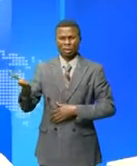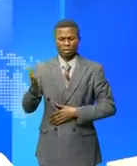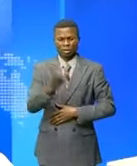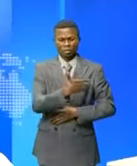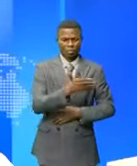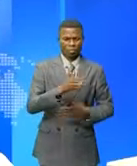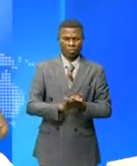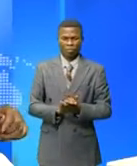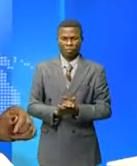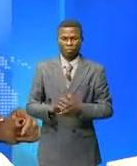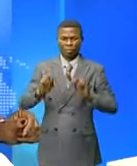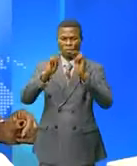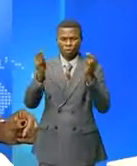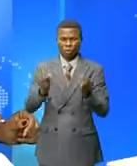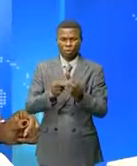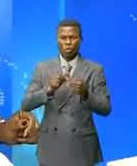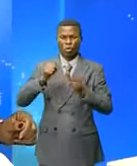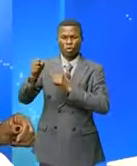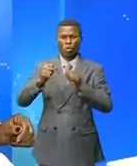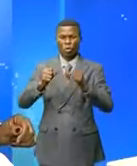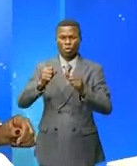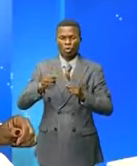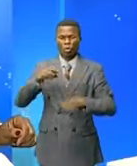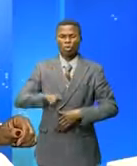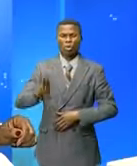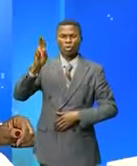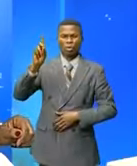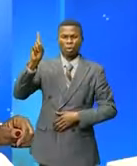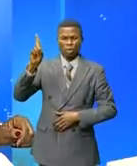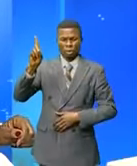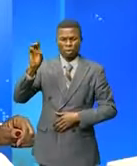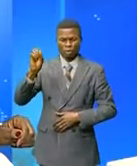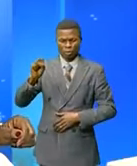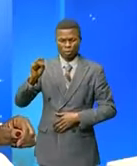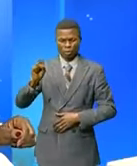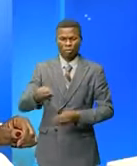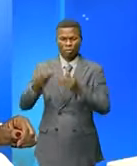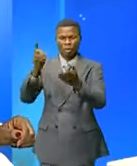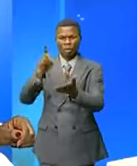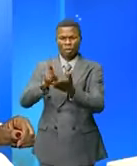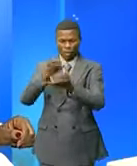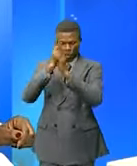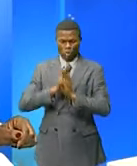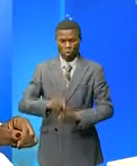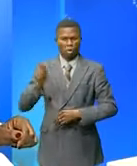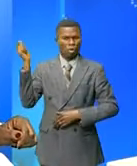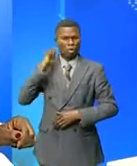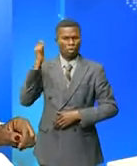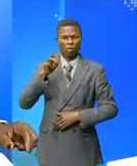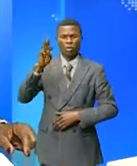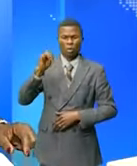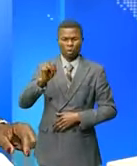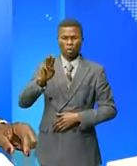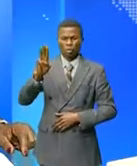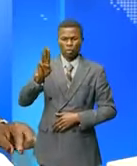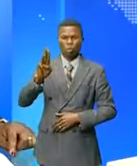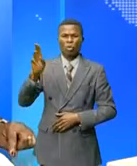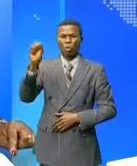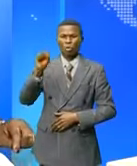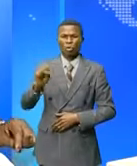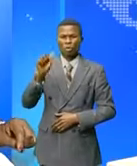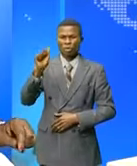Le cercle des élites et combattants de l'UDPS a décerné un diplôme d'honneur au professeur Moussampati Balabala